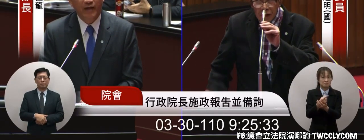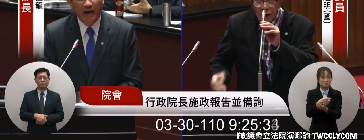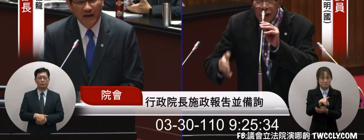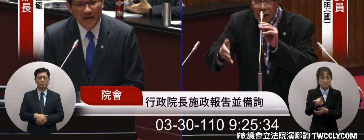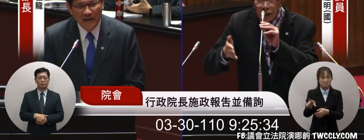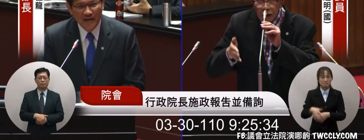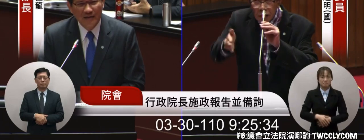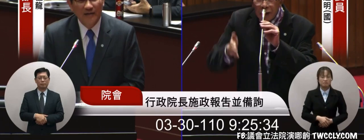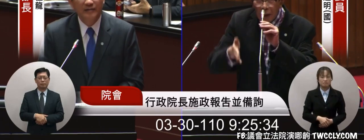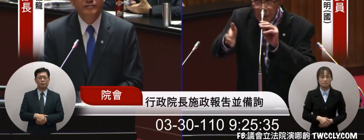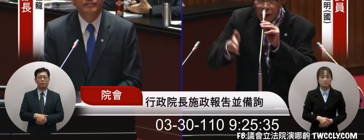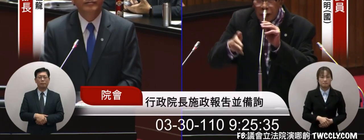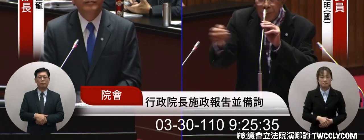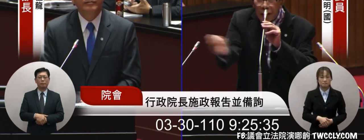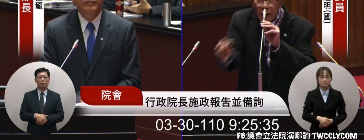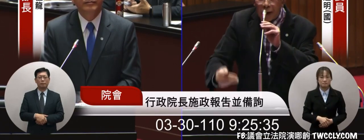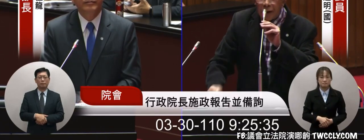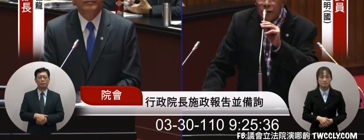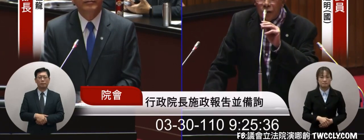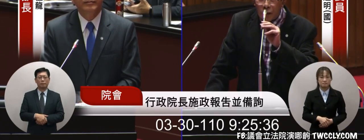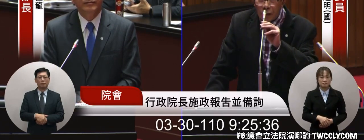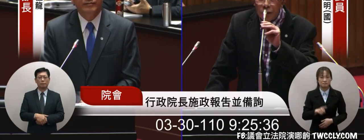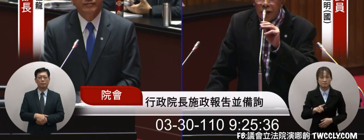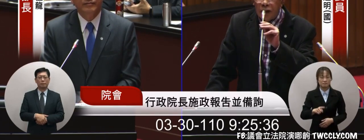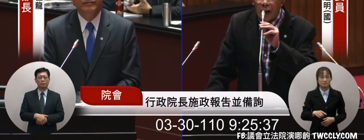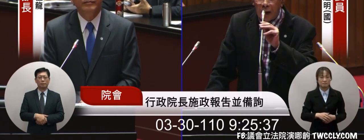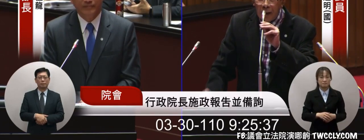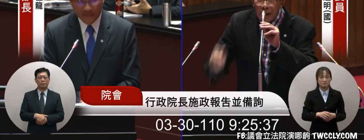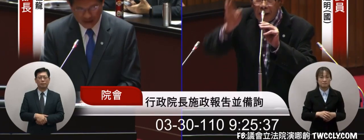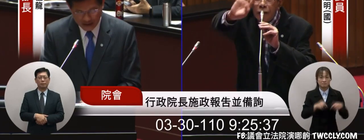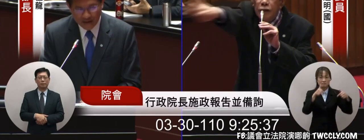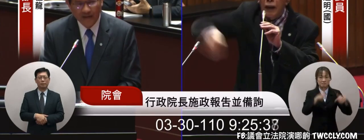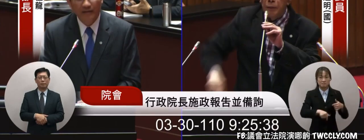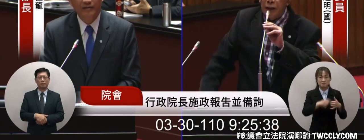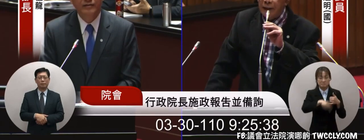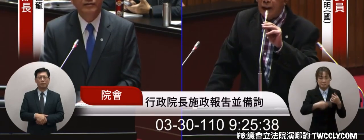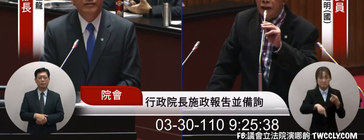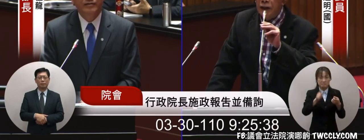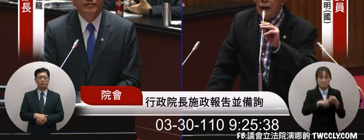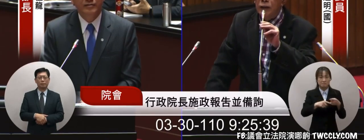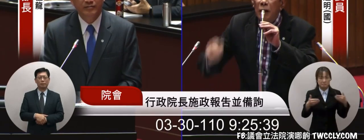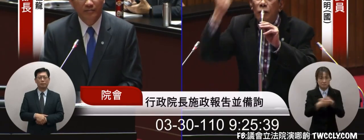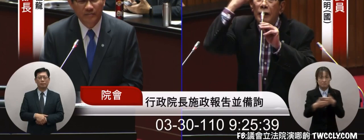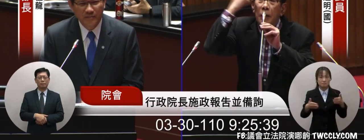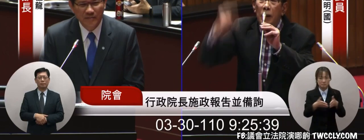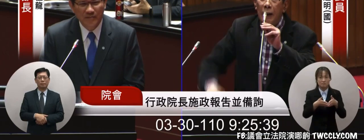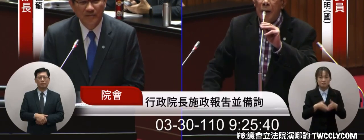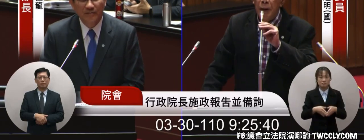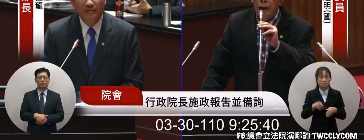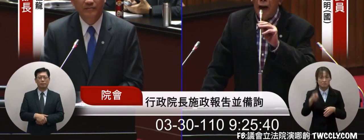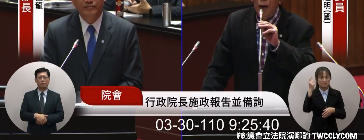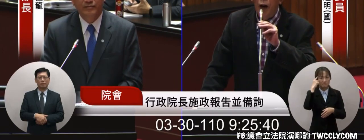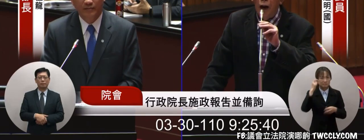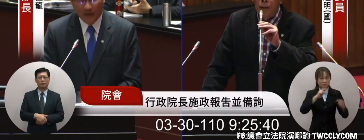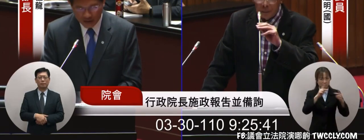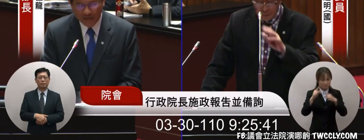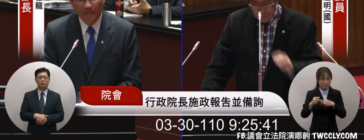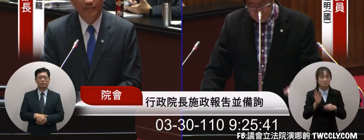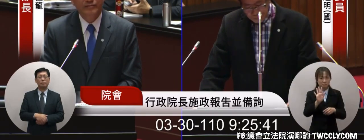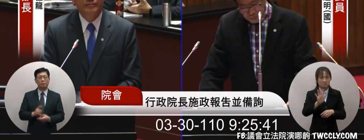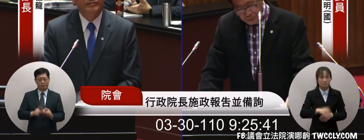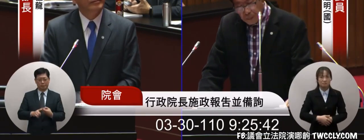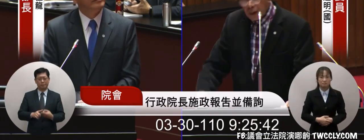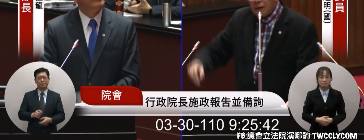其實那是西兵要開路口的問題那幾十年的態度現在官僚在改變好不好對